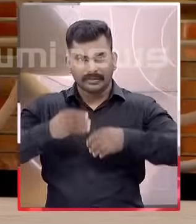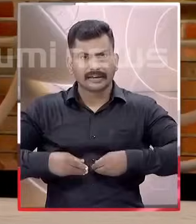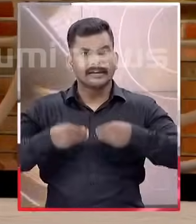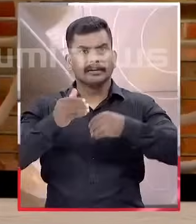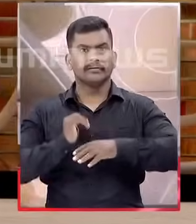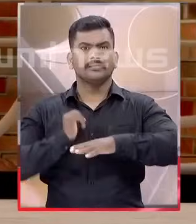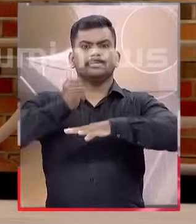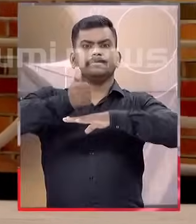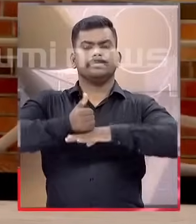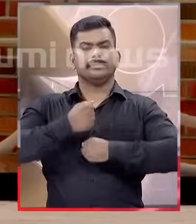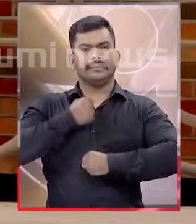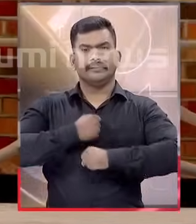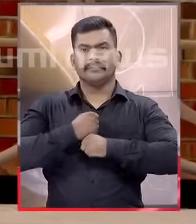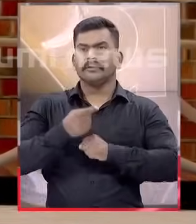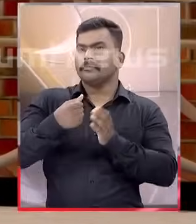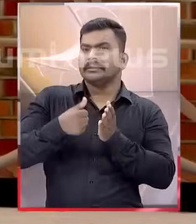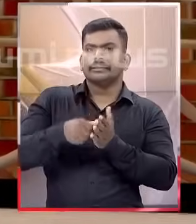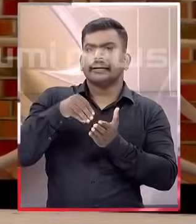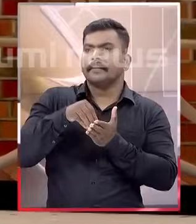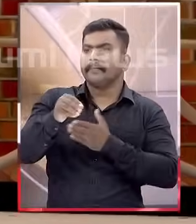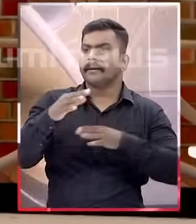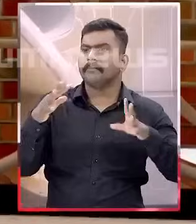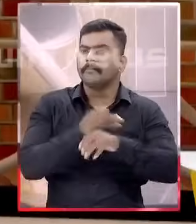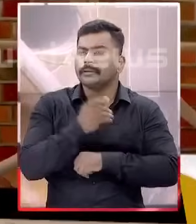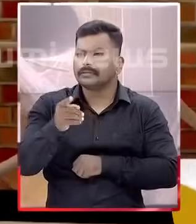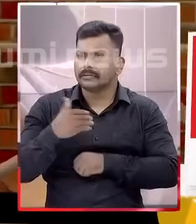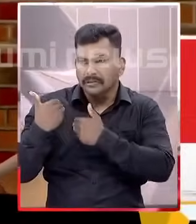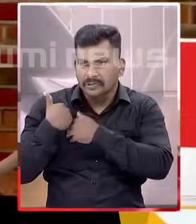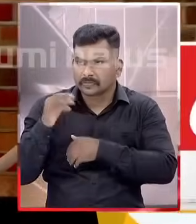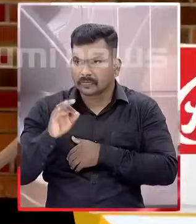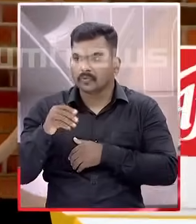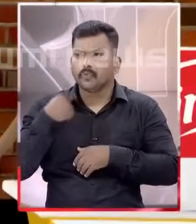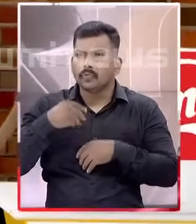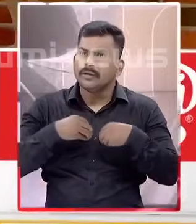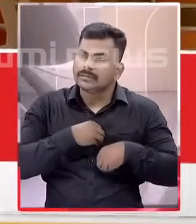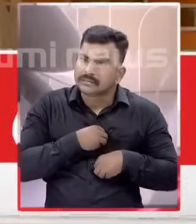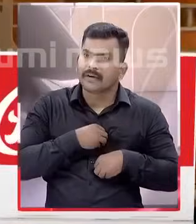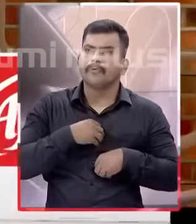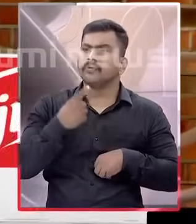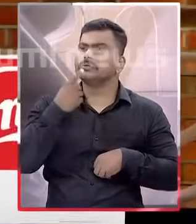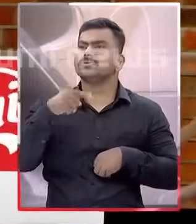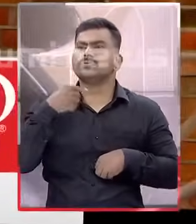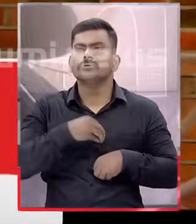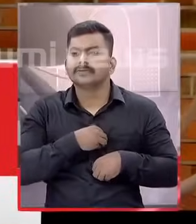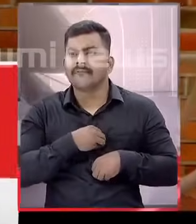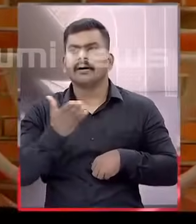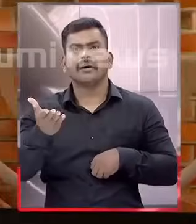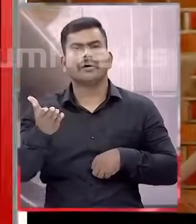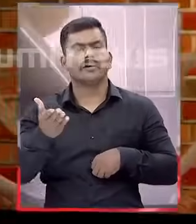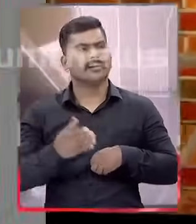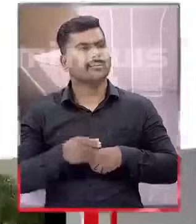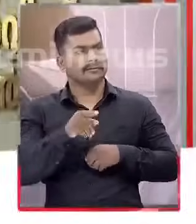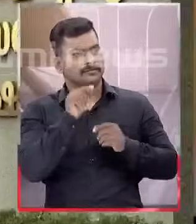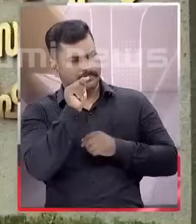സർക്കാർ ആ ക്ഷേമ പെൻഷൻ മുടക്കുന്നു എന്ന് പറയുമ്പോൾ അതിന് ബാധ്യതയില്ലേ? ഇത് ആര് സഹിക്കണം ശ്രീ റെജി ലൂക്കോസ്? ആരോടാണ് പറയുന്നത് അങ്ങ്?